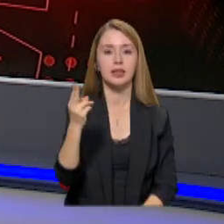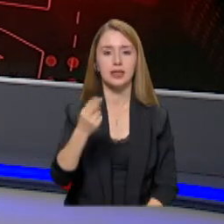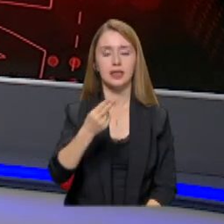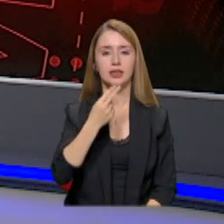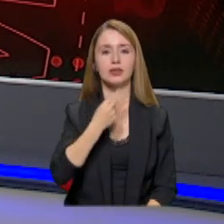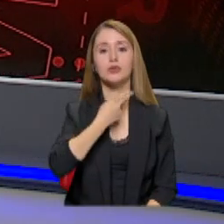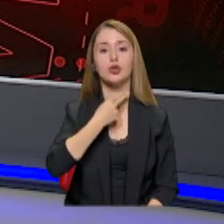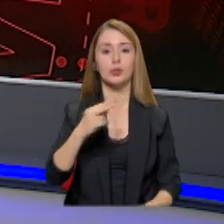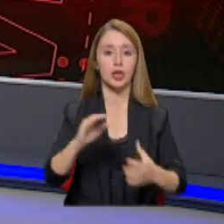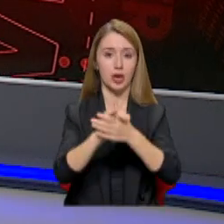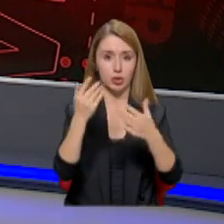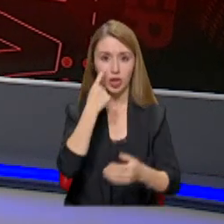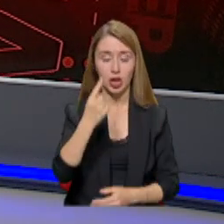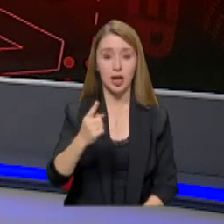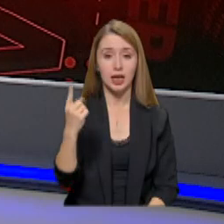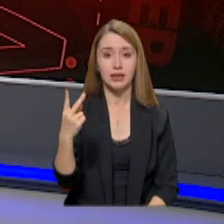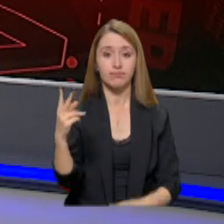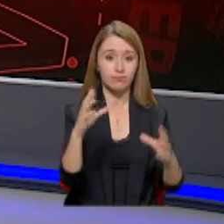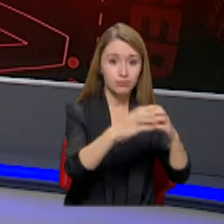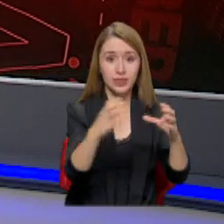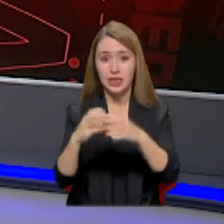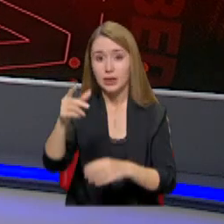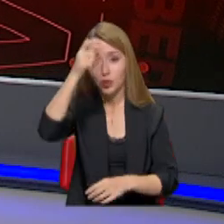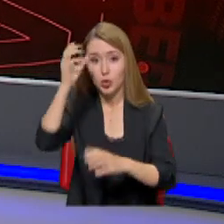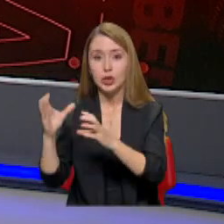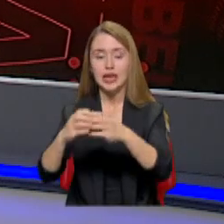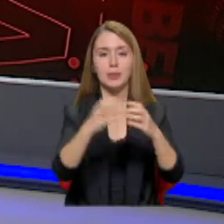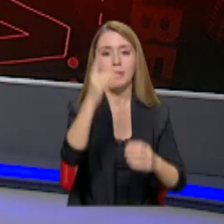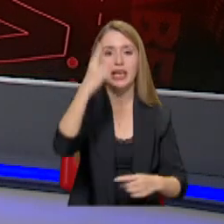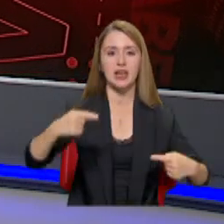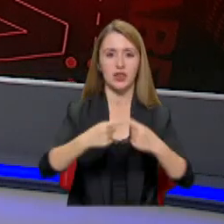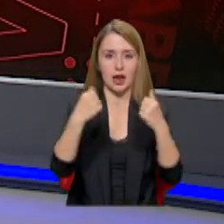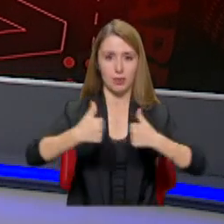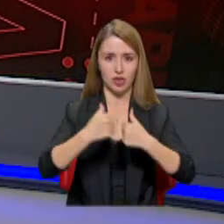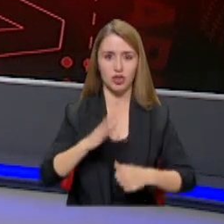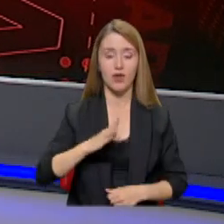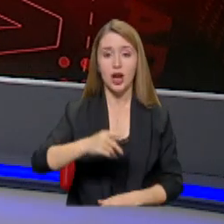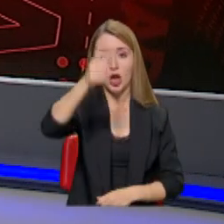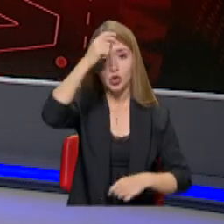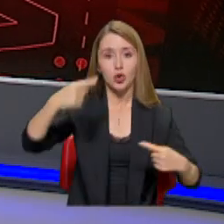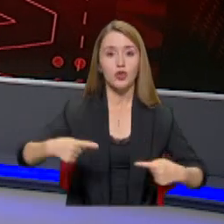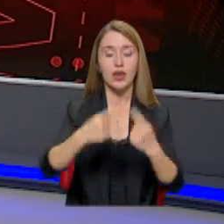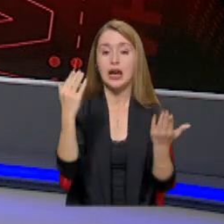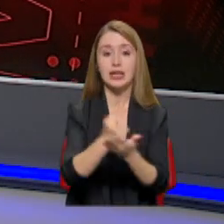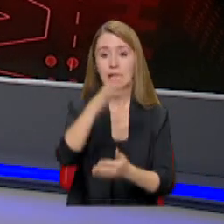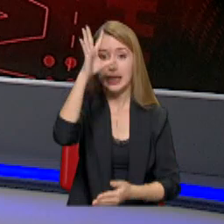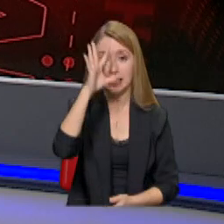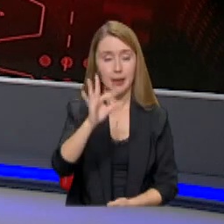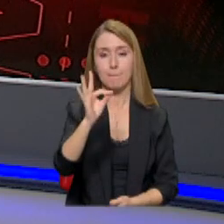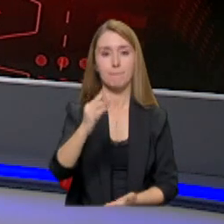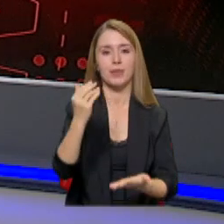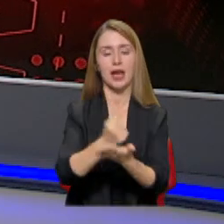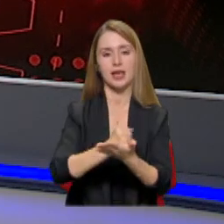Dünya Kulüpler Şampiyonası'nda iki Türk takımı ilk kez final maçına çıktı. Türk finalinde kazanan Eczacıbaşı